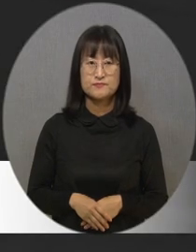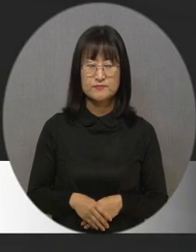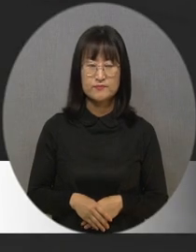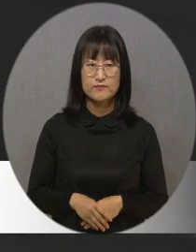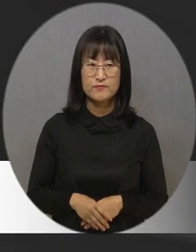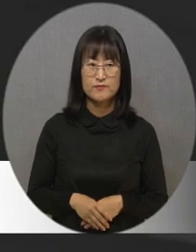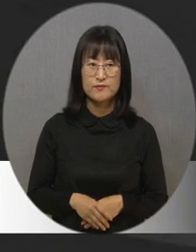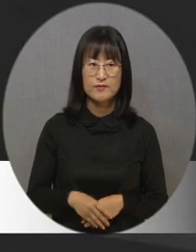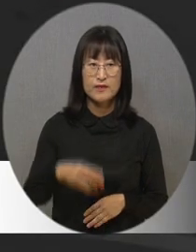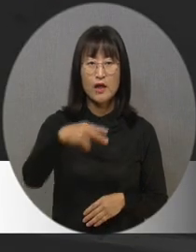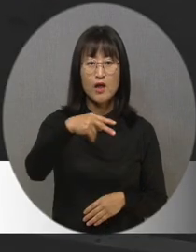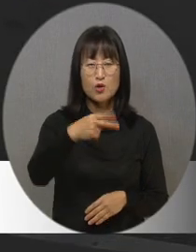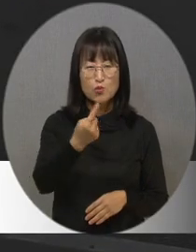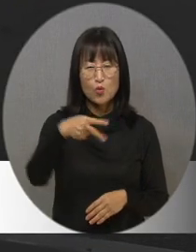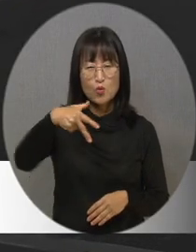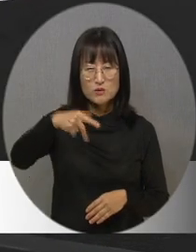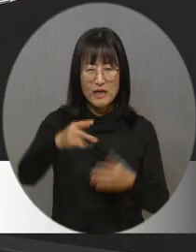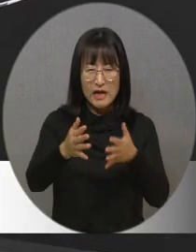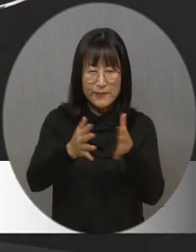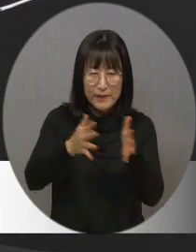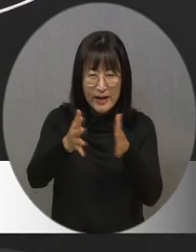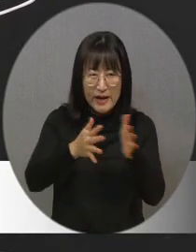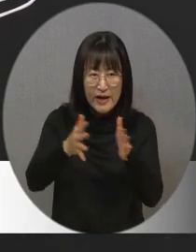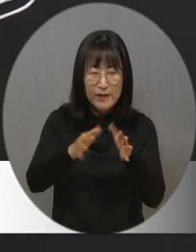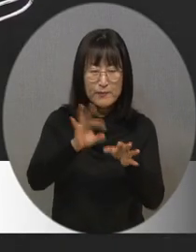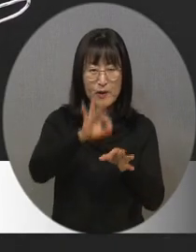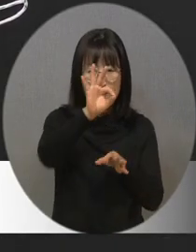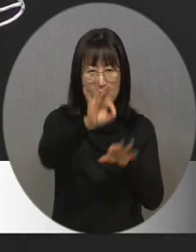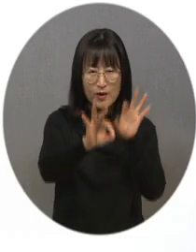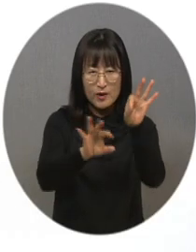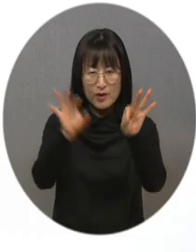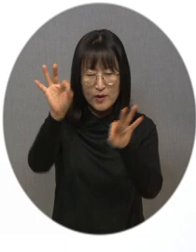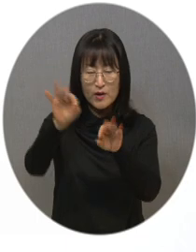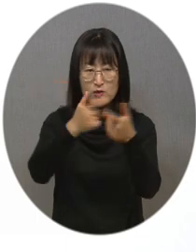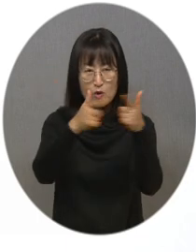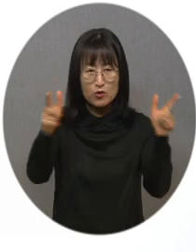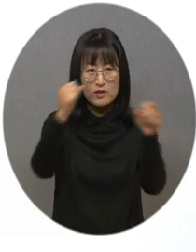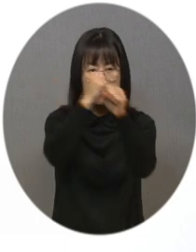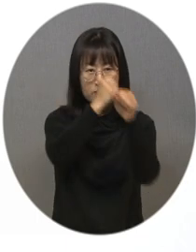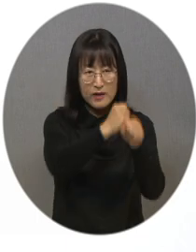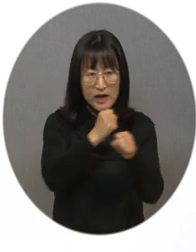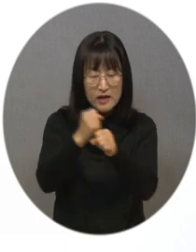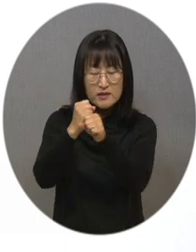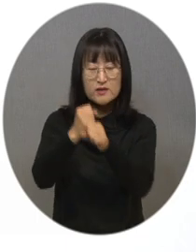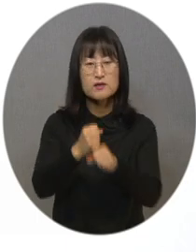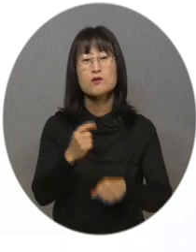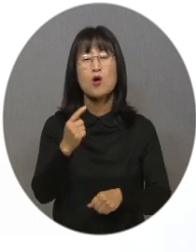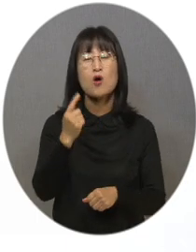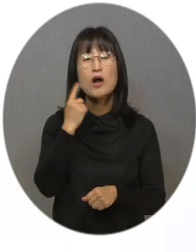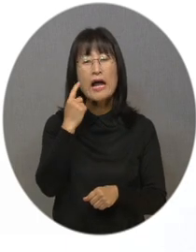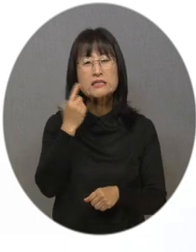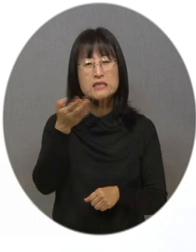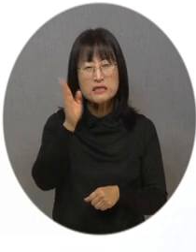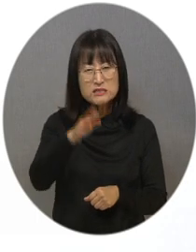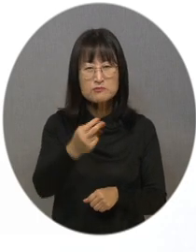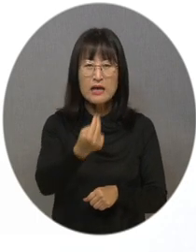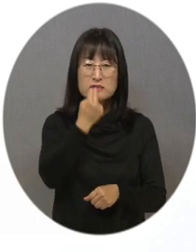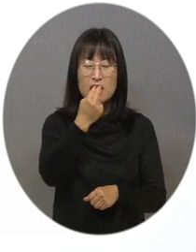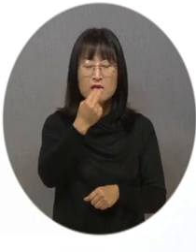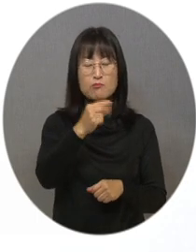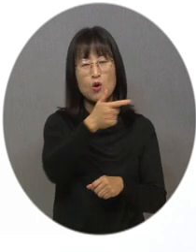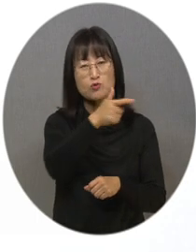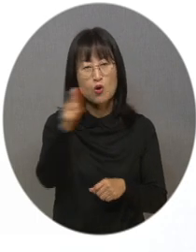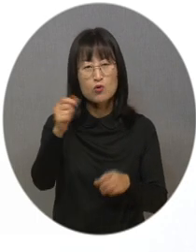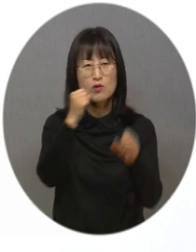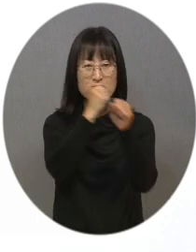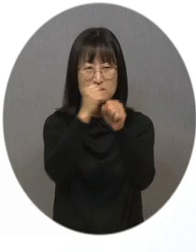도자의 파편들이 하나로 모여 거대한 형상을 이루고 가상의 생명체를 만들며 작품은 생명력을